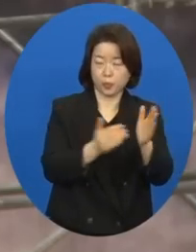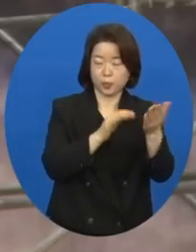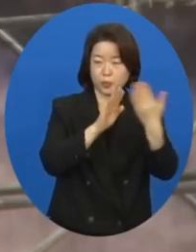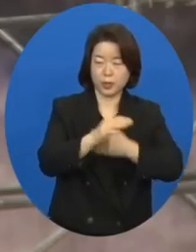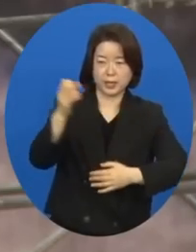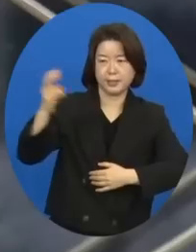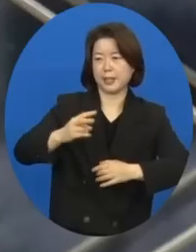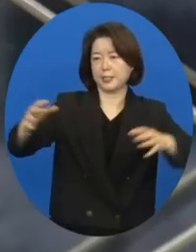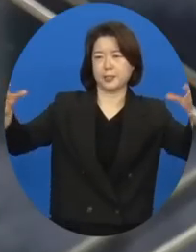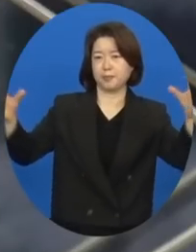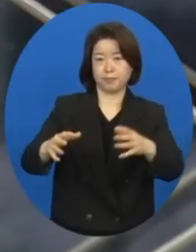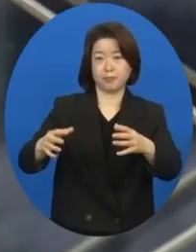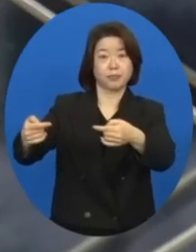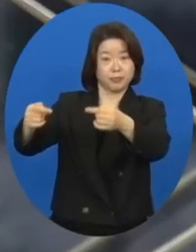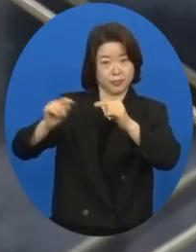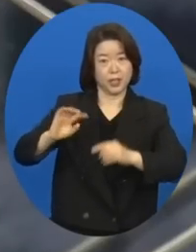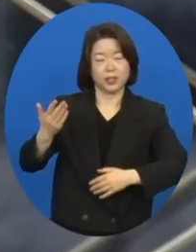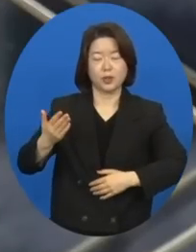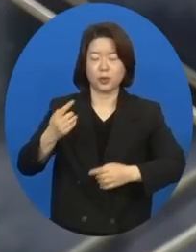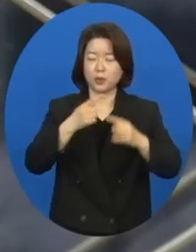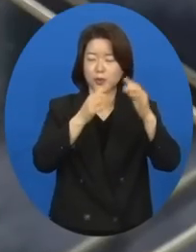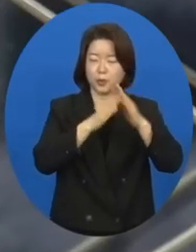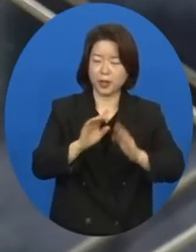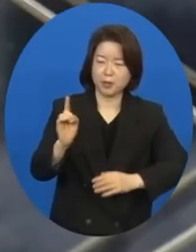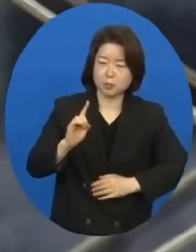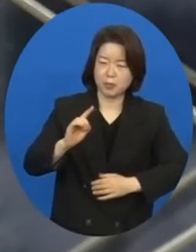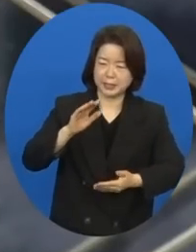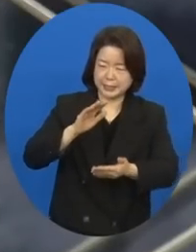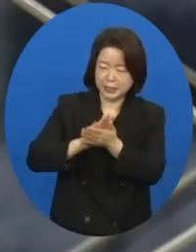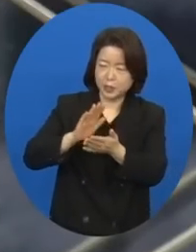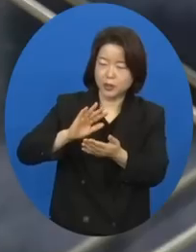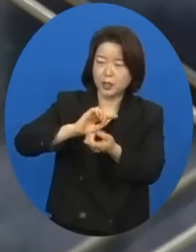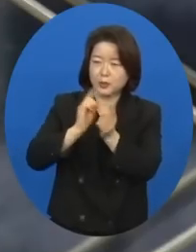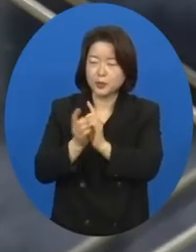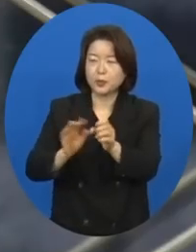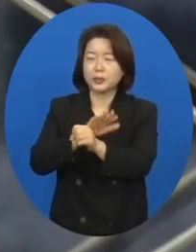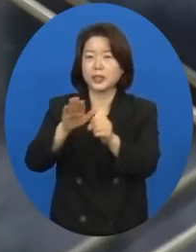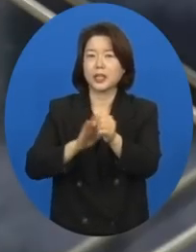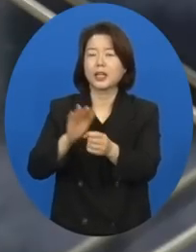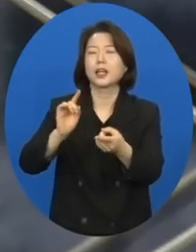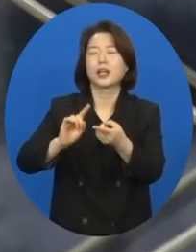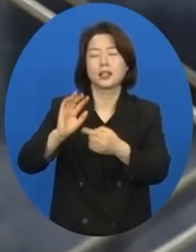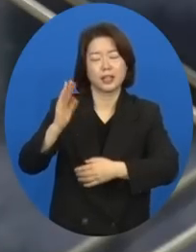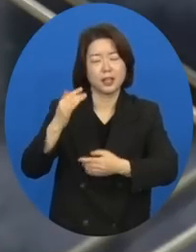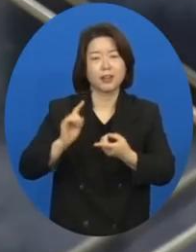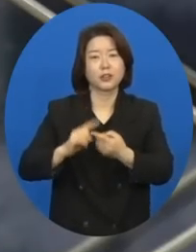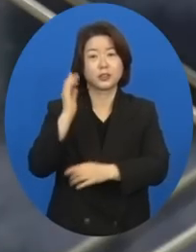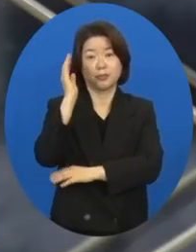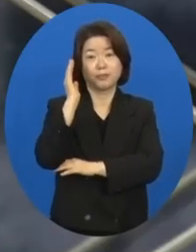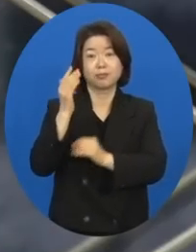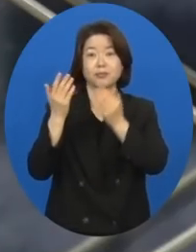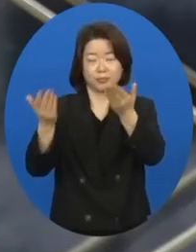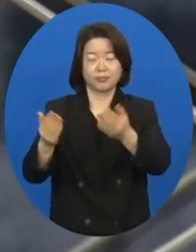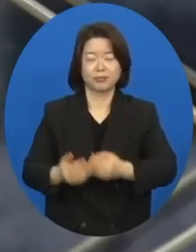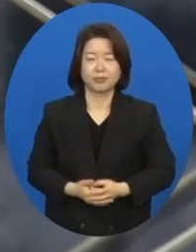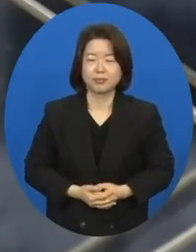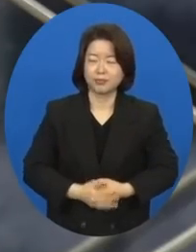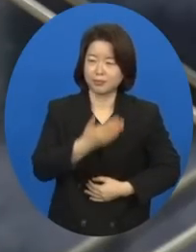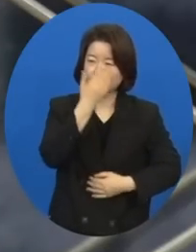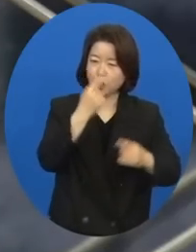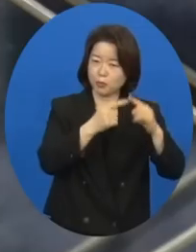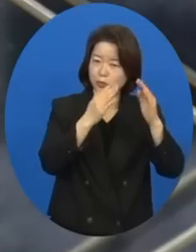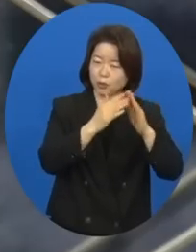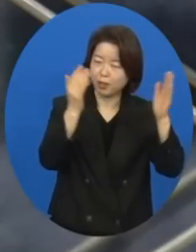하고 무엇보다 교회는 뜨겁게 서로 사랑해야 한다는 말씀이었습니다. 그런데 젊은 예배 마치고 한